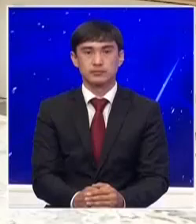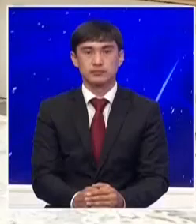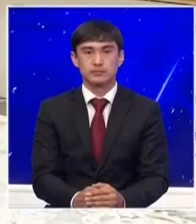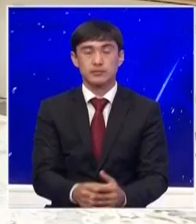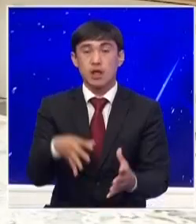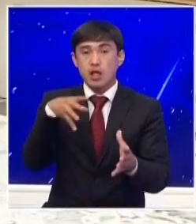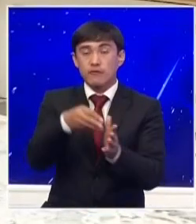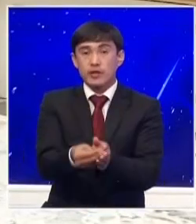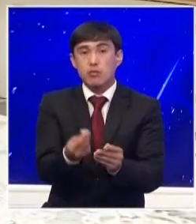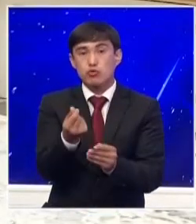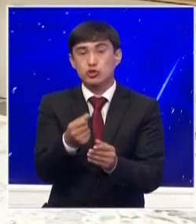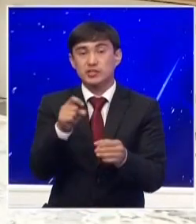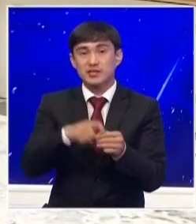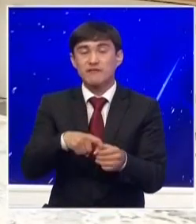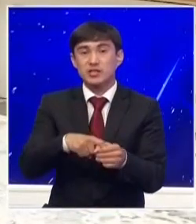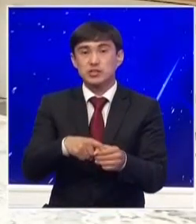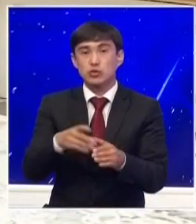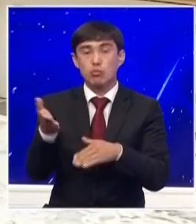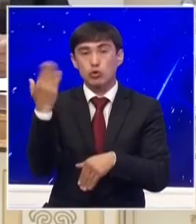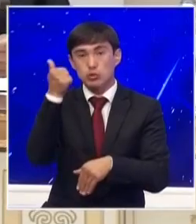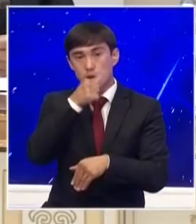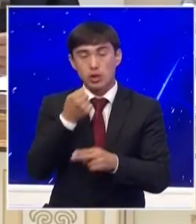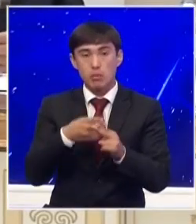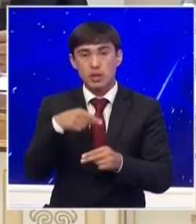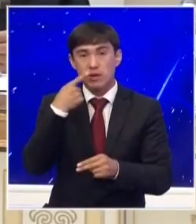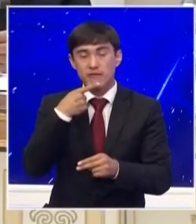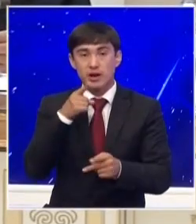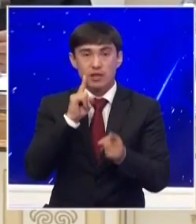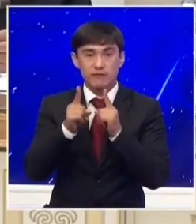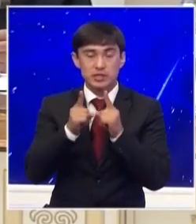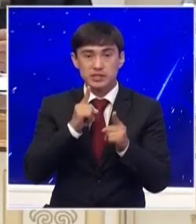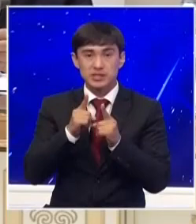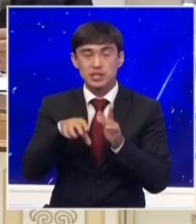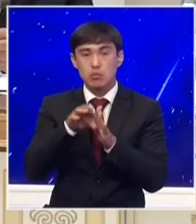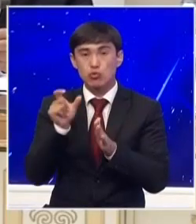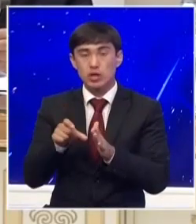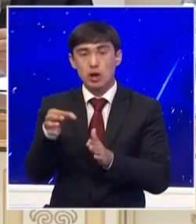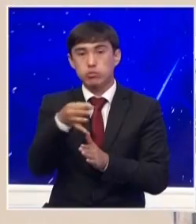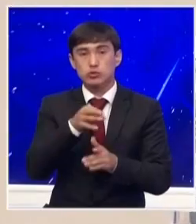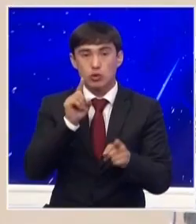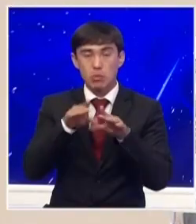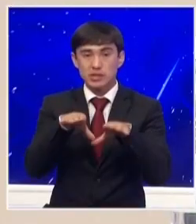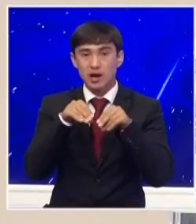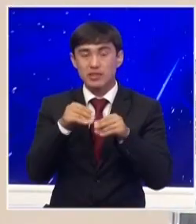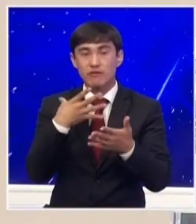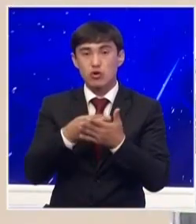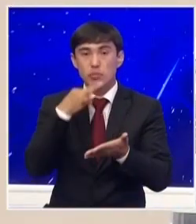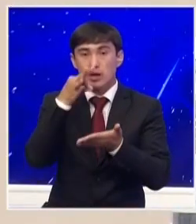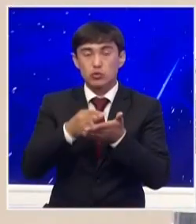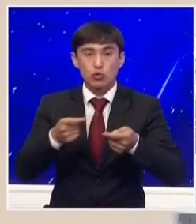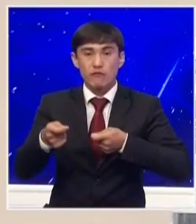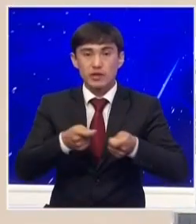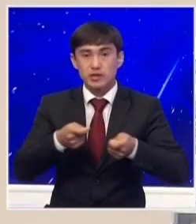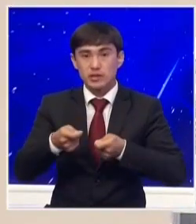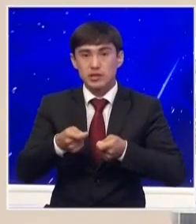Неосвоение бюджетных средств зафиксировано в ушедшем году. Об этом говорили на очередной сессии депутаты областного маслихата. В своем докладе